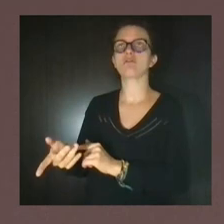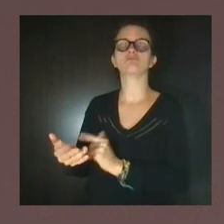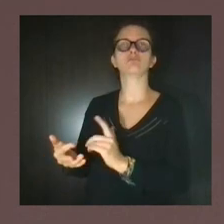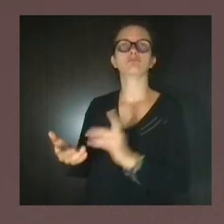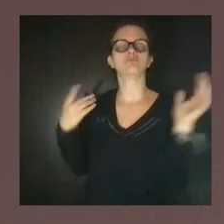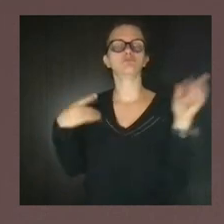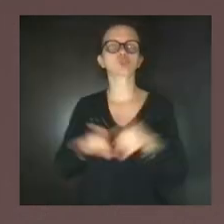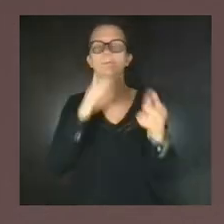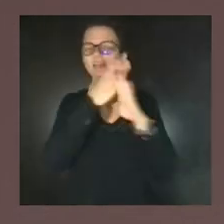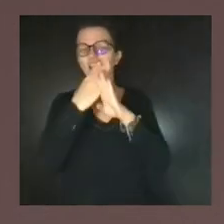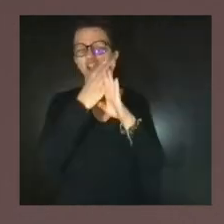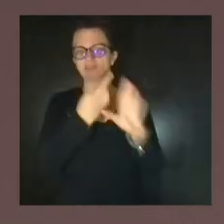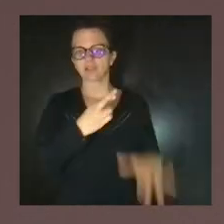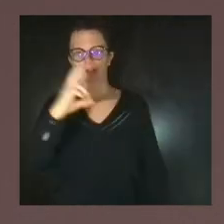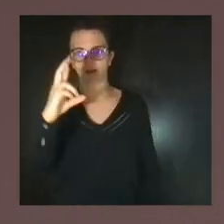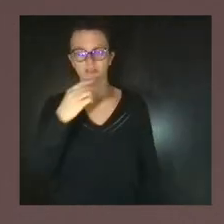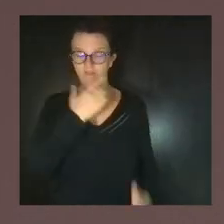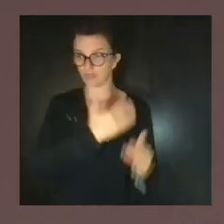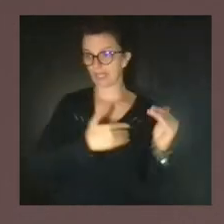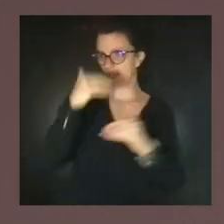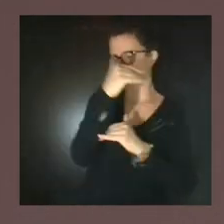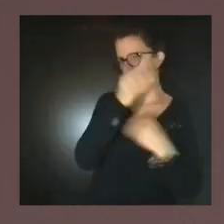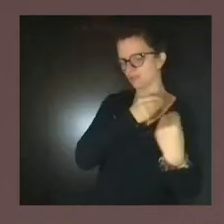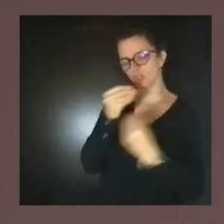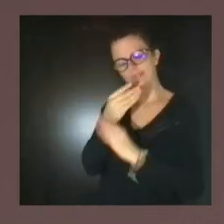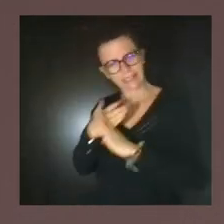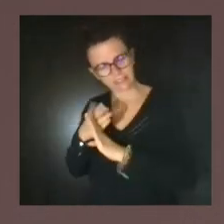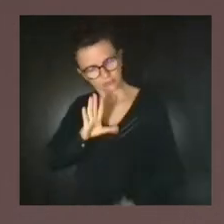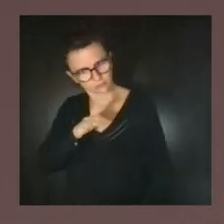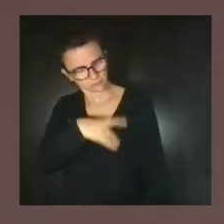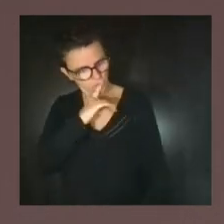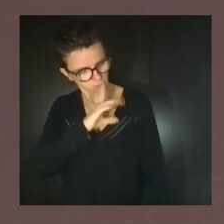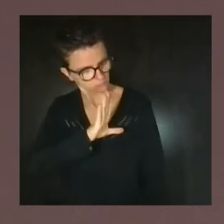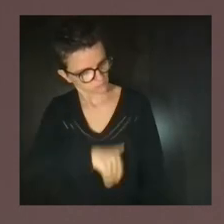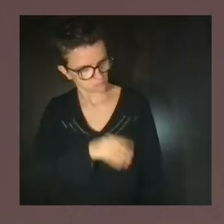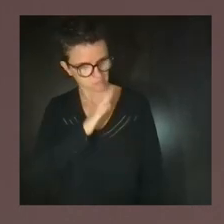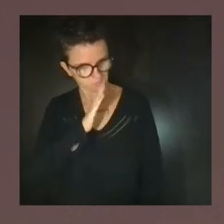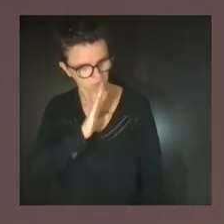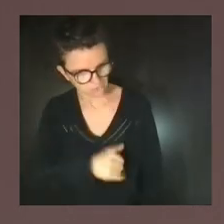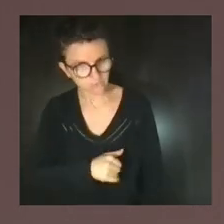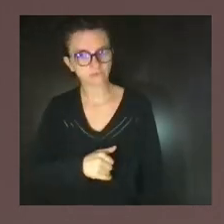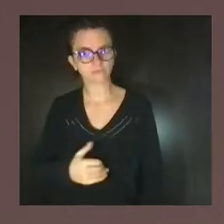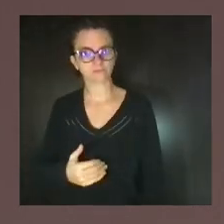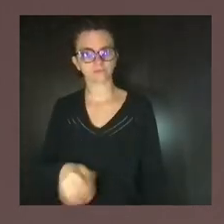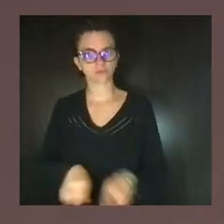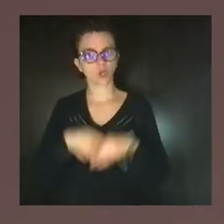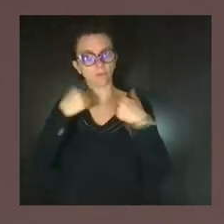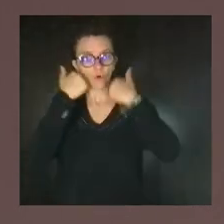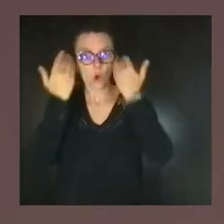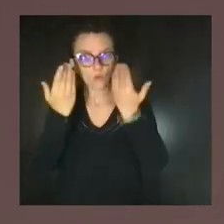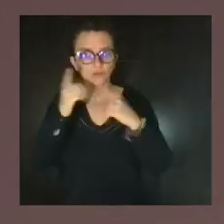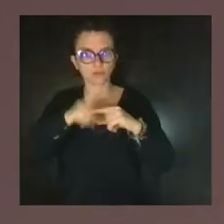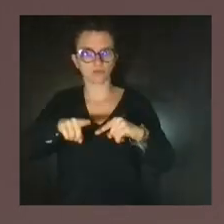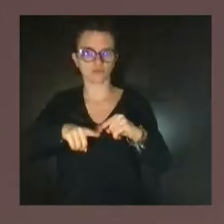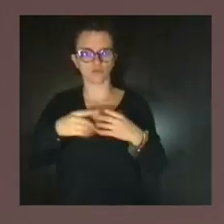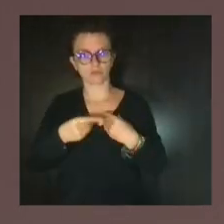cachées. C'est l'adulte qui amène l'enfant à cacher les choses. C'est l'adulte qui amène l'enfant à avoir honte de certaines choses. Et